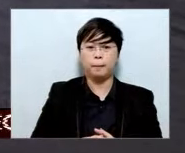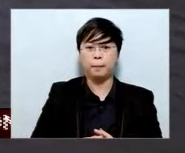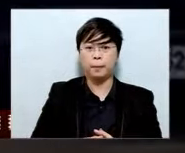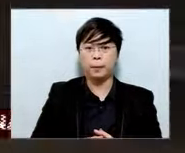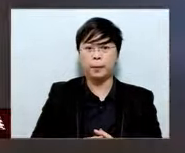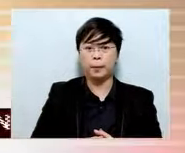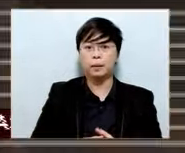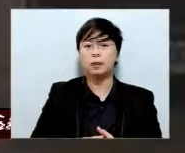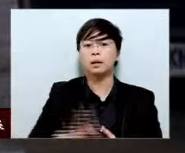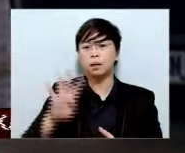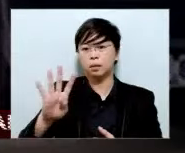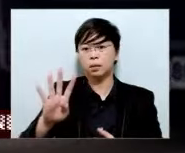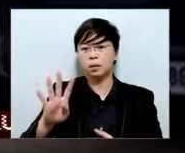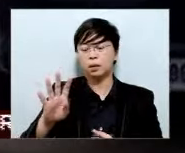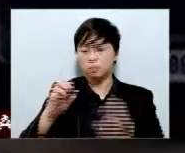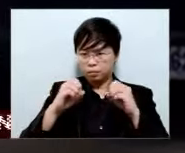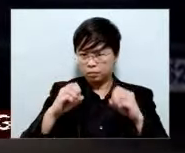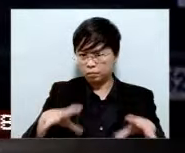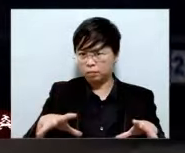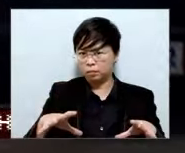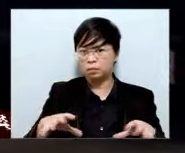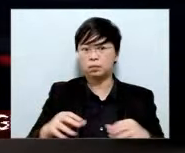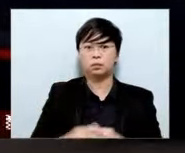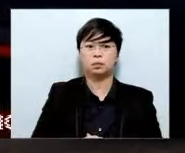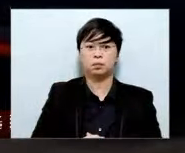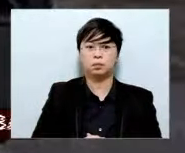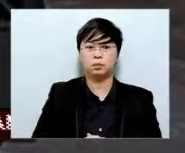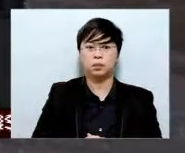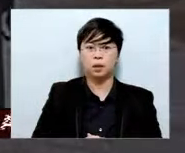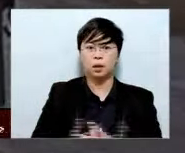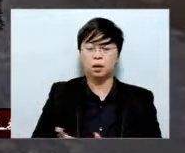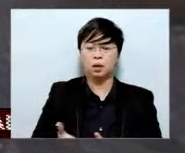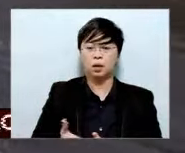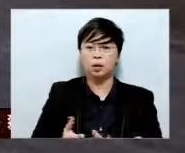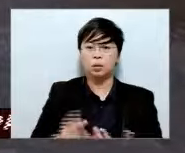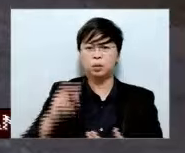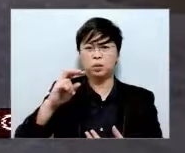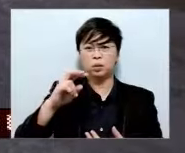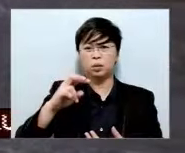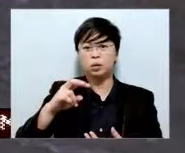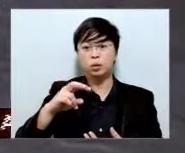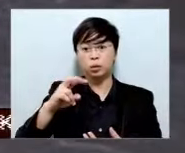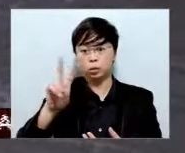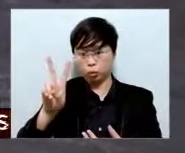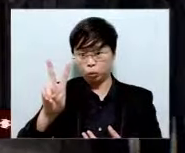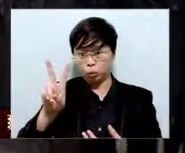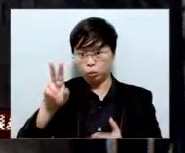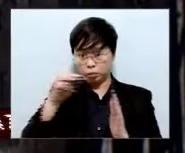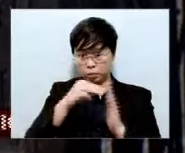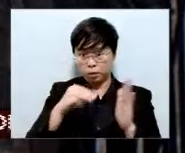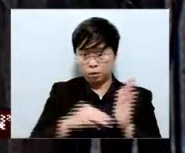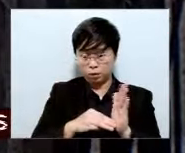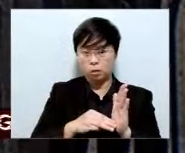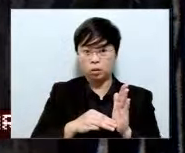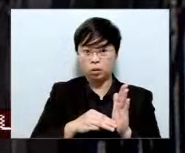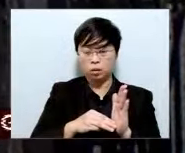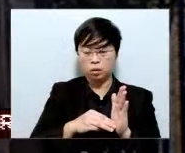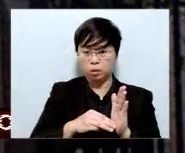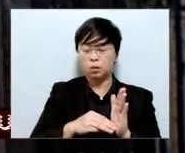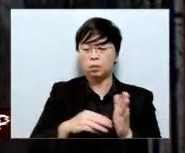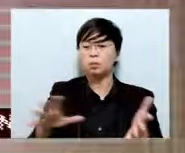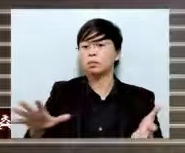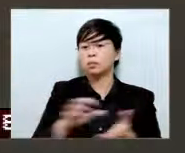nawawala. Papalo naman ng halos 2 bilyong pisong halaga ng pinsala sa agrikultura, habang higit 800 milyong piso naman